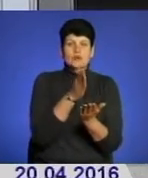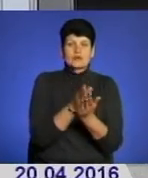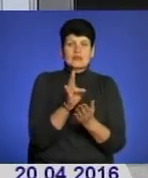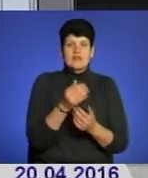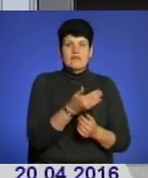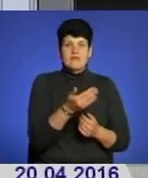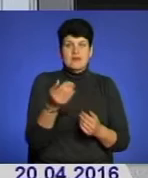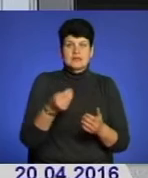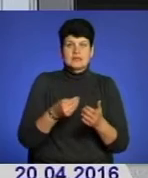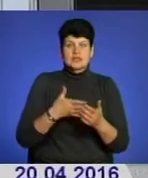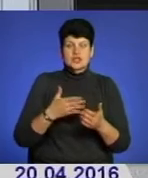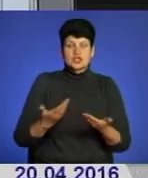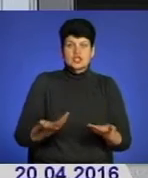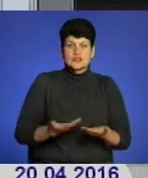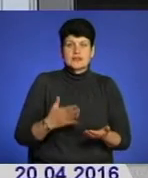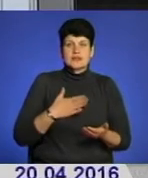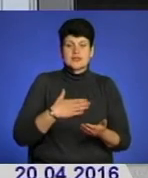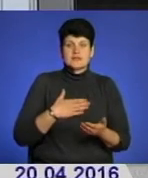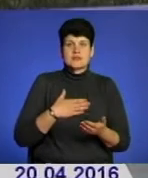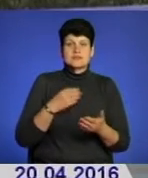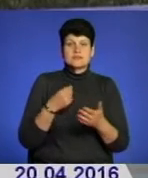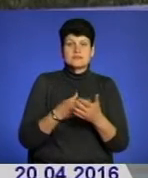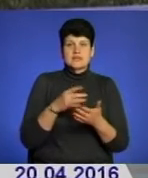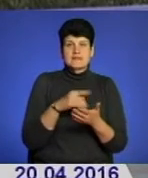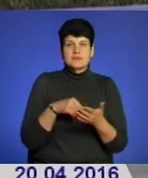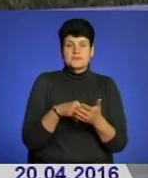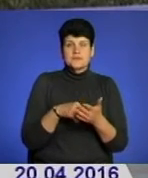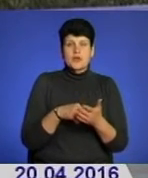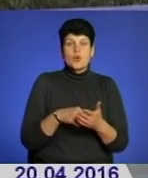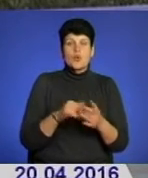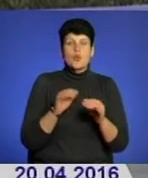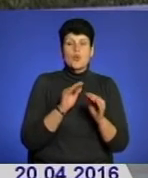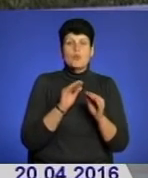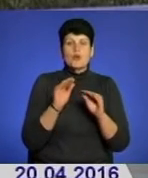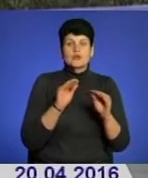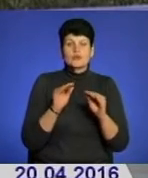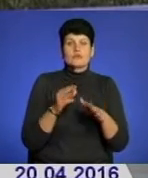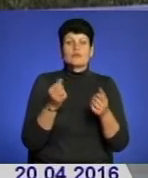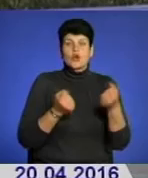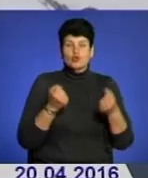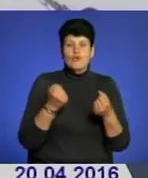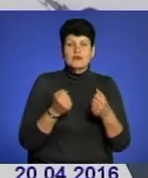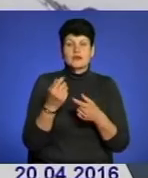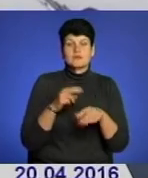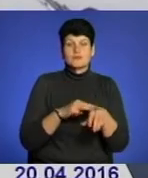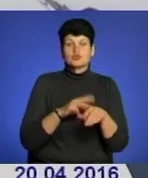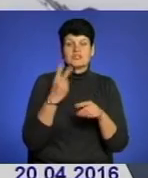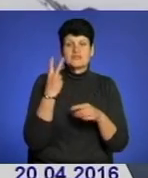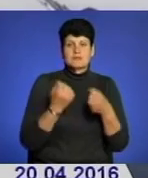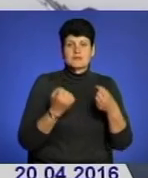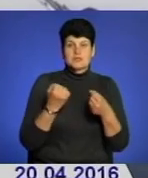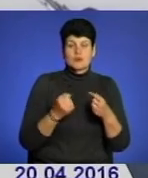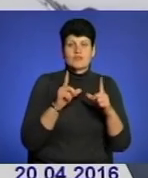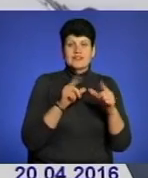вас, дорогие жители нашего замечательного места. У підпорядкуванні правоохоронців буде 2 машини – одна для патрулювання, інша –